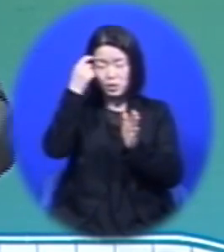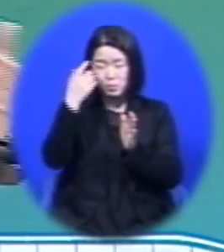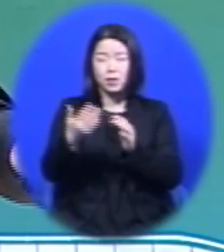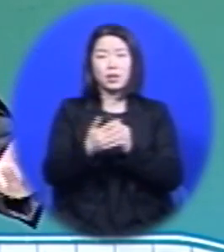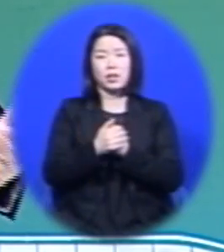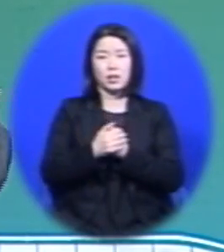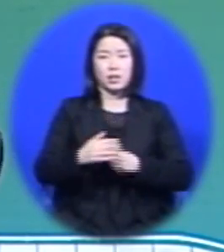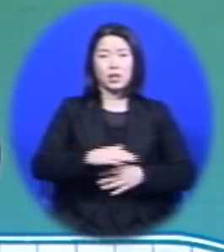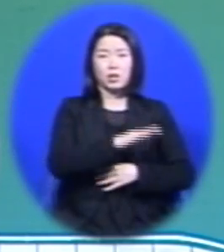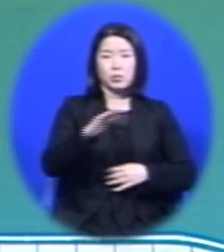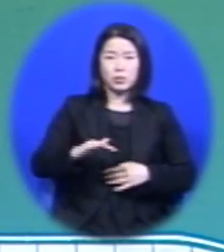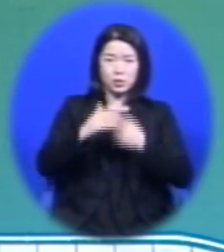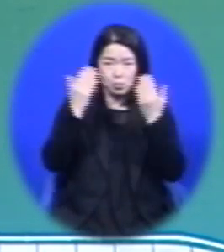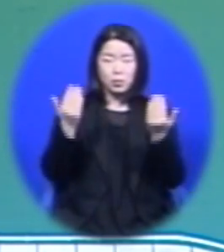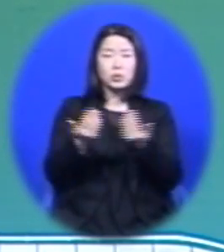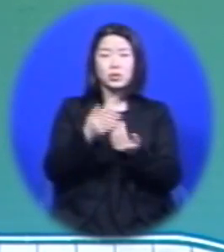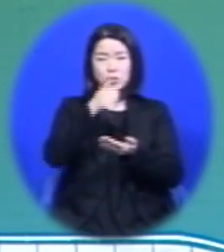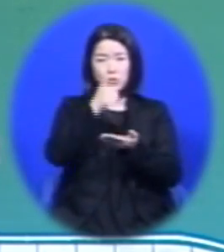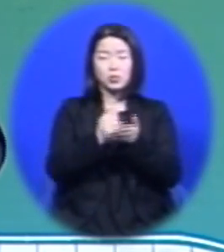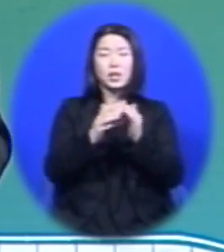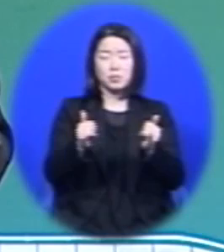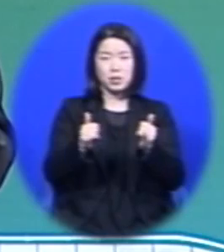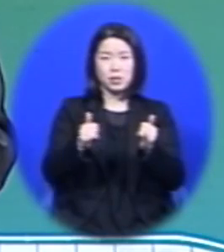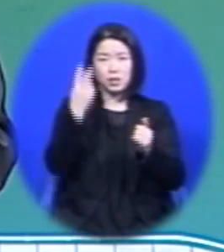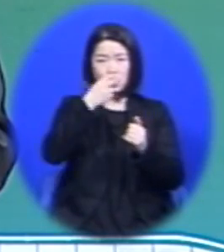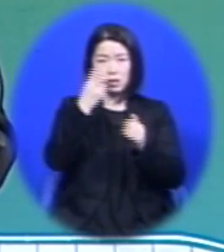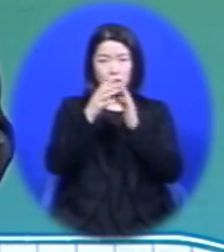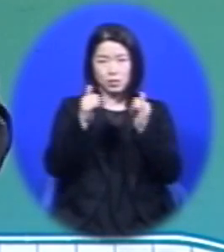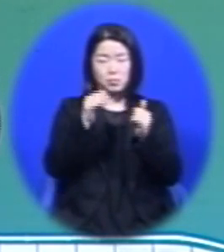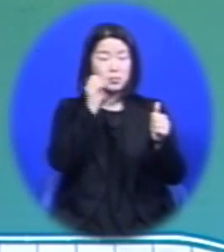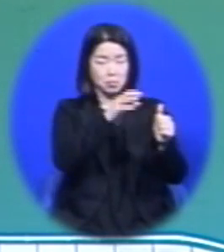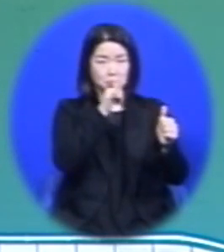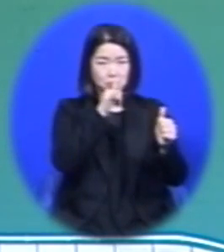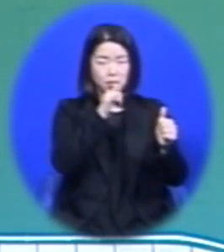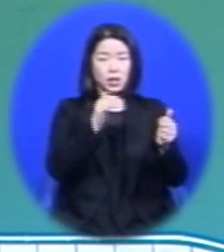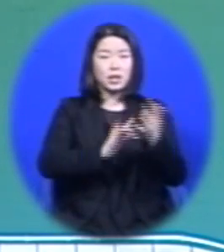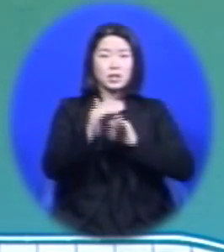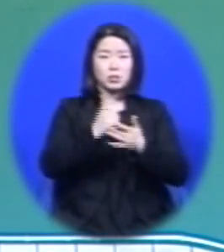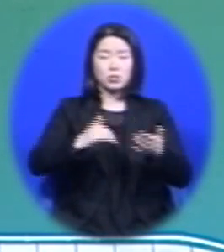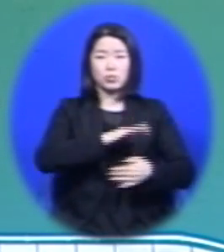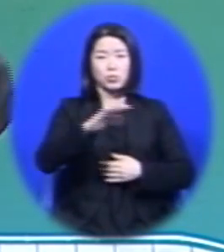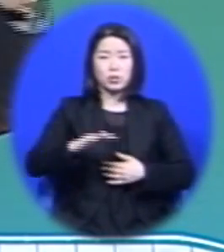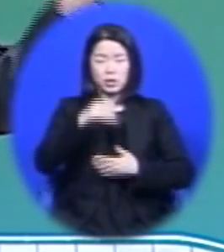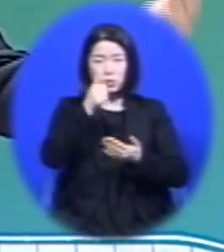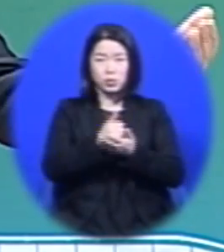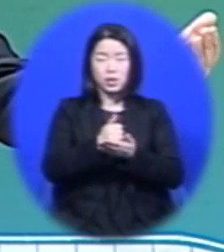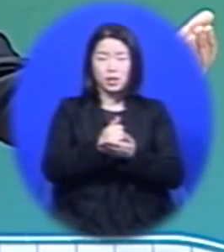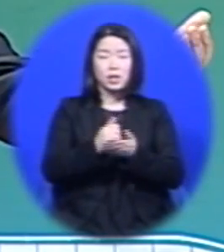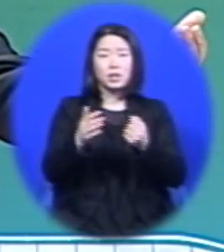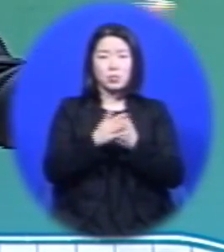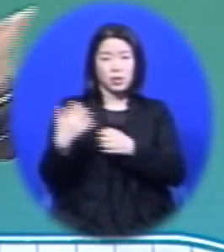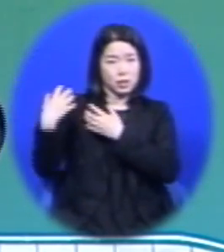우리 모두는 다 죄인입니다. 그 교도관이 이야기해 줬어요. 예수님께서 우리의 죄를 지시고 십자가에